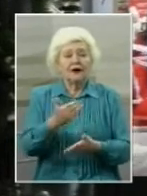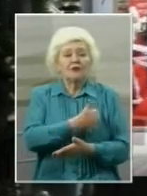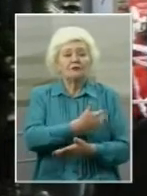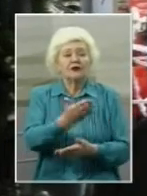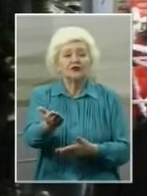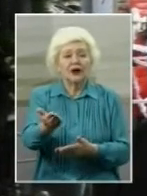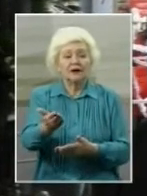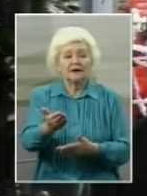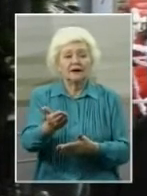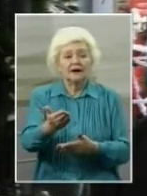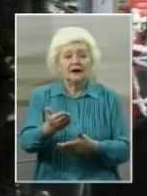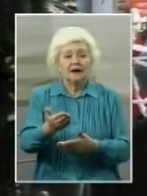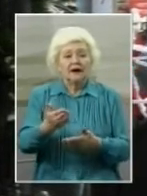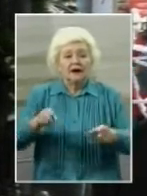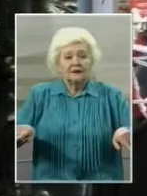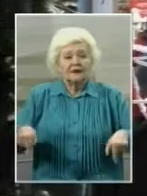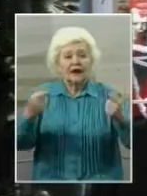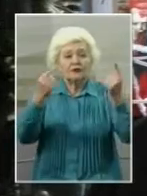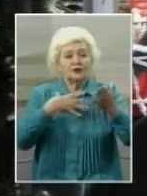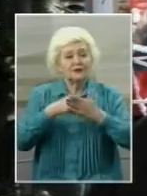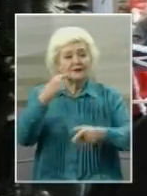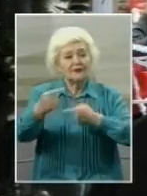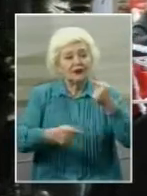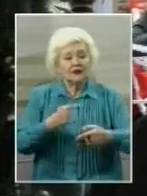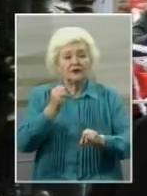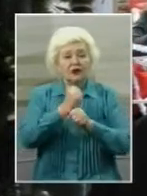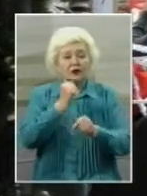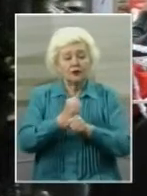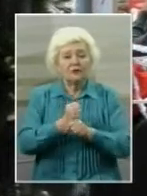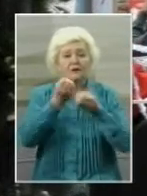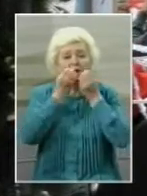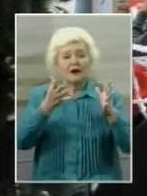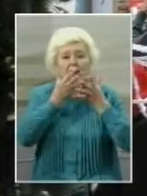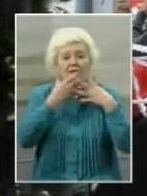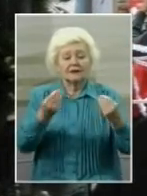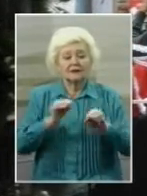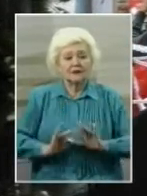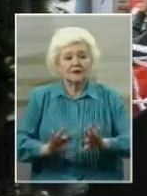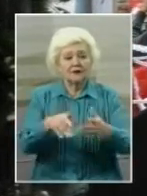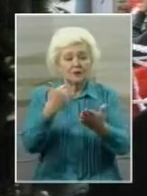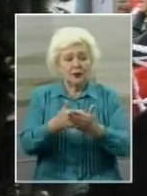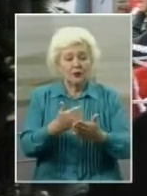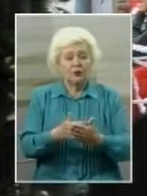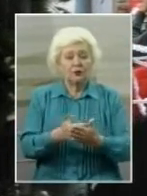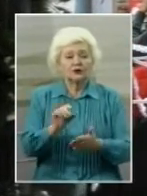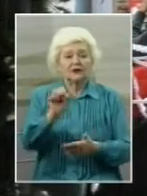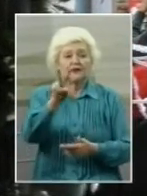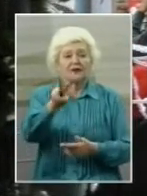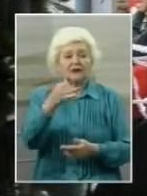бажання народжувати свої традиції і робити гарні, красиві справи. І от вже 12-й